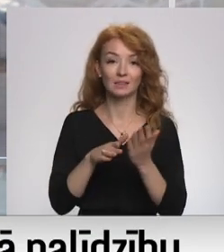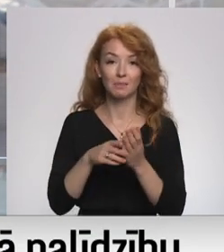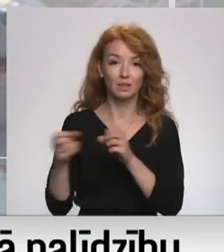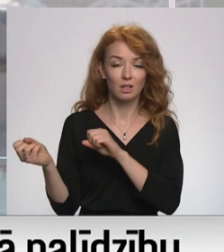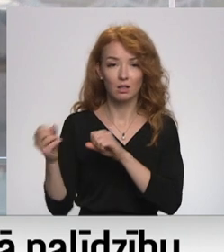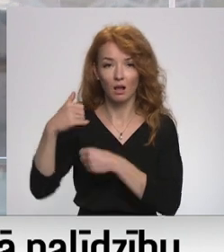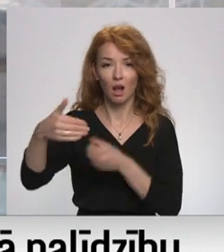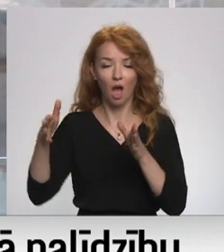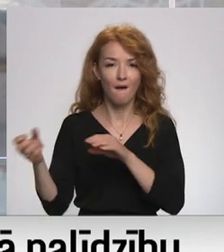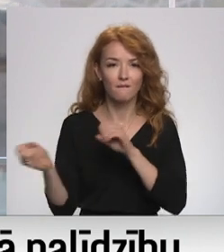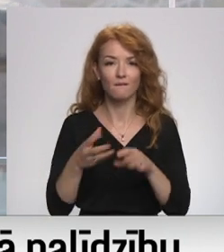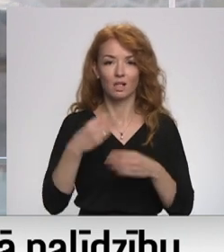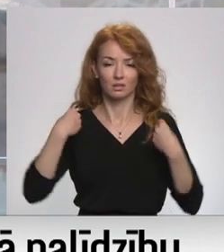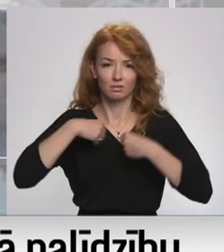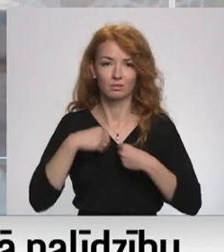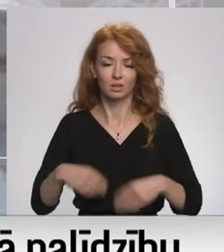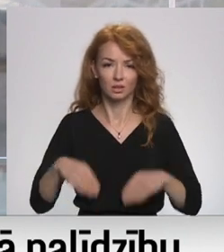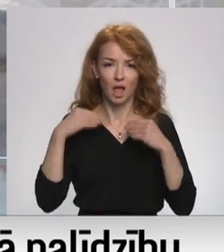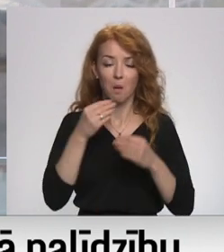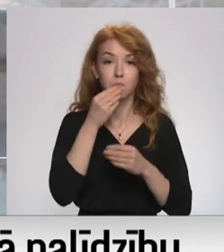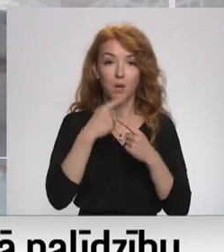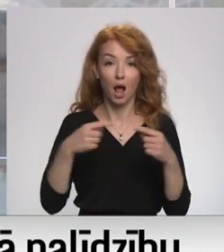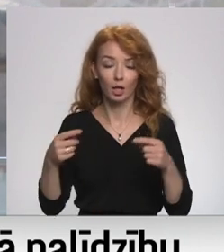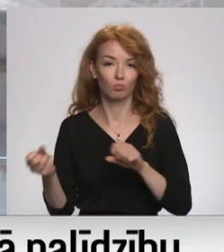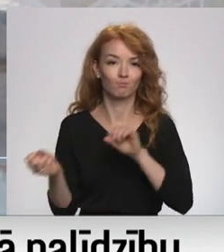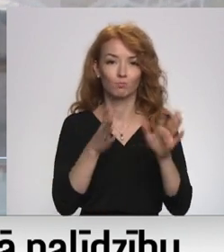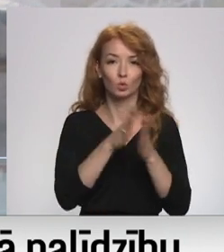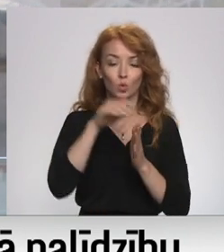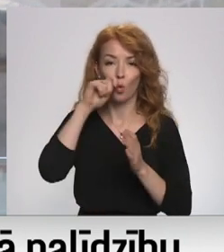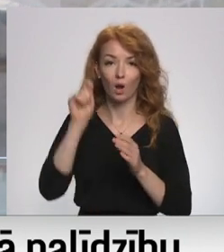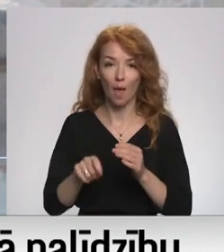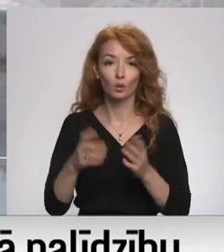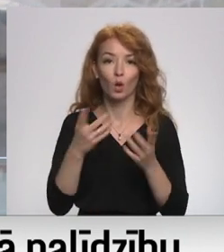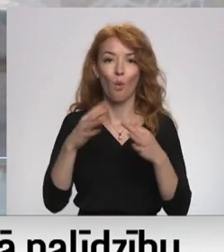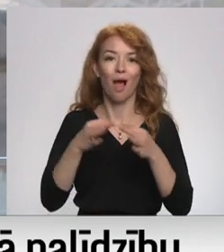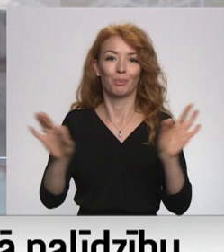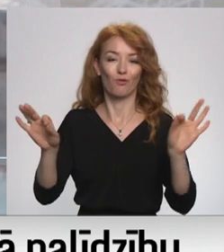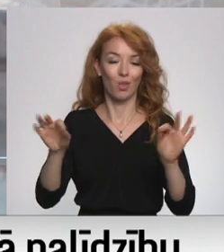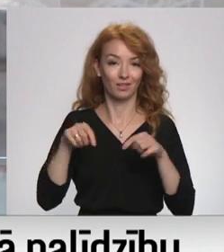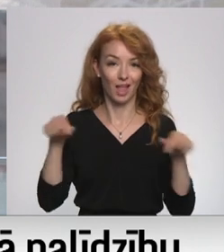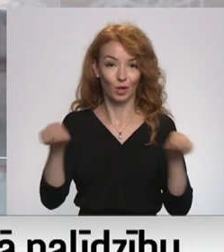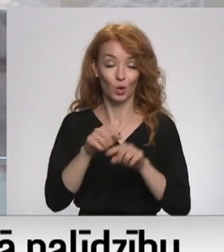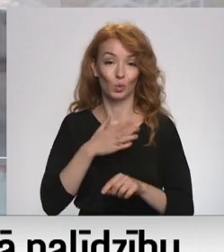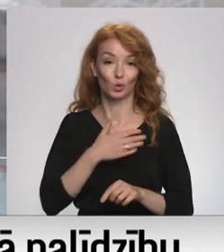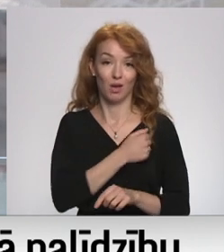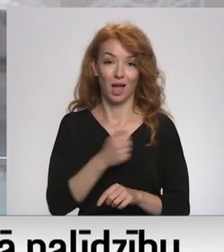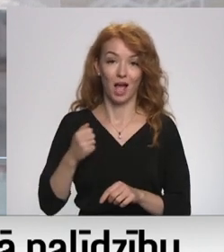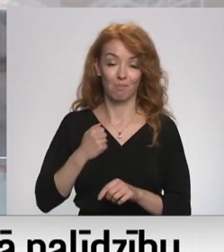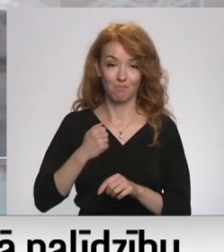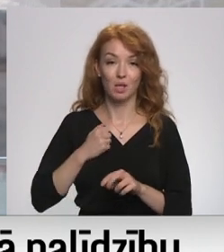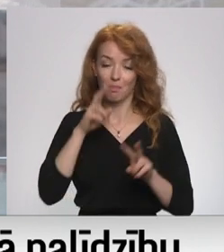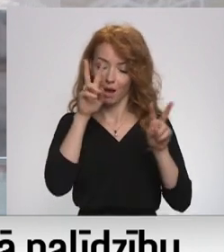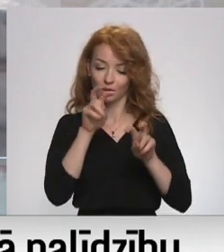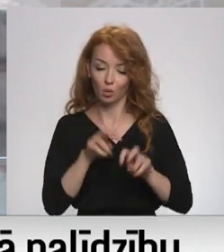drēbēm, segām un pārtiku. Šodien devās ceļā uz Ukrainas atbrīvotajām teritorijām. Mūsu bruņotie spēki, pārskatot